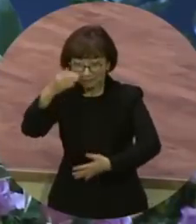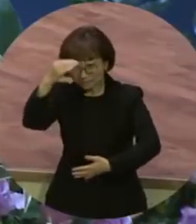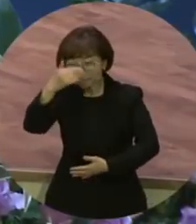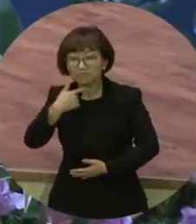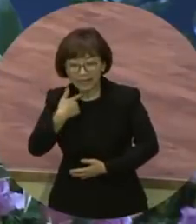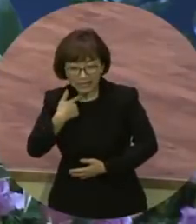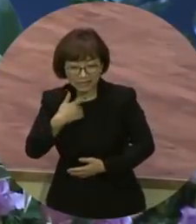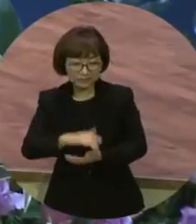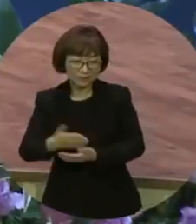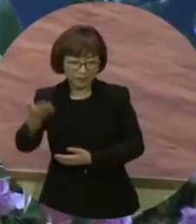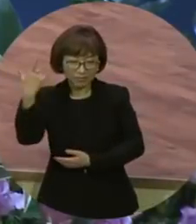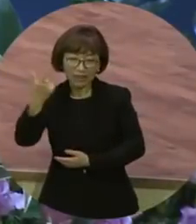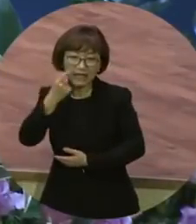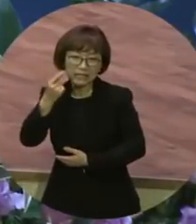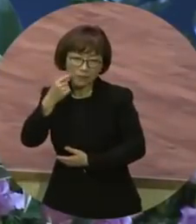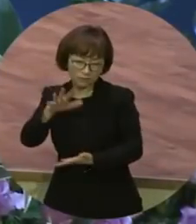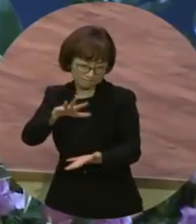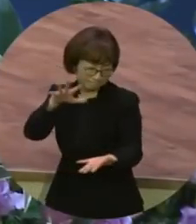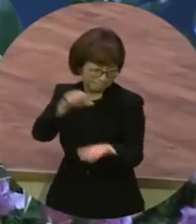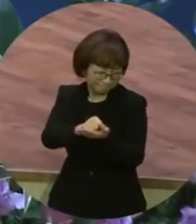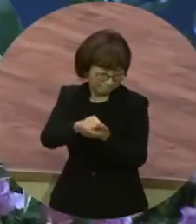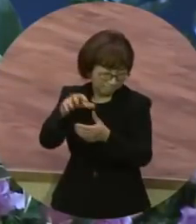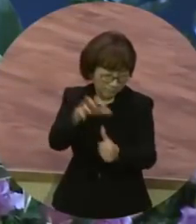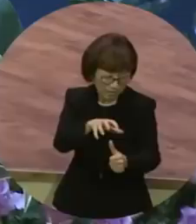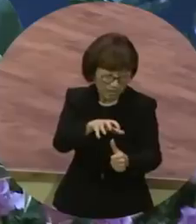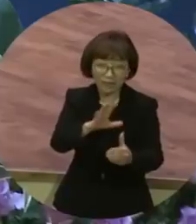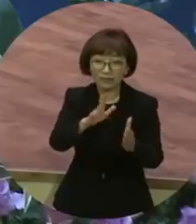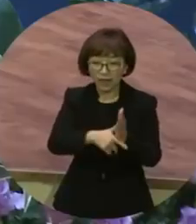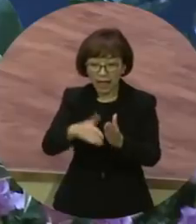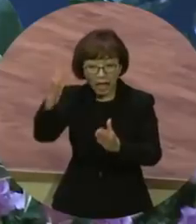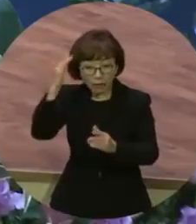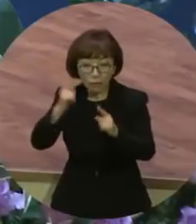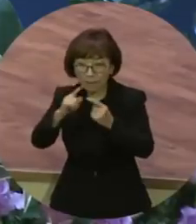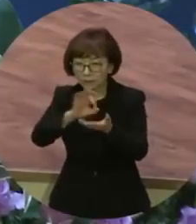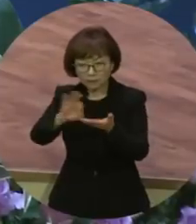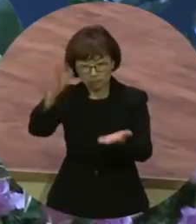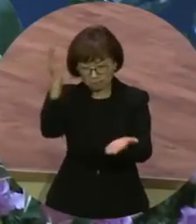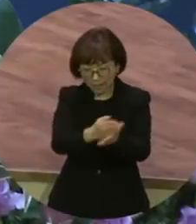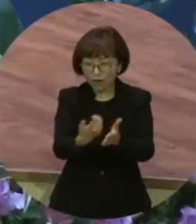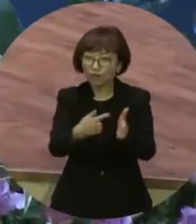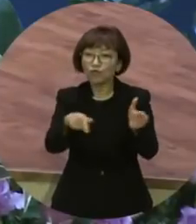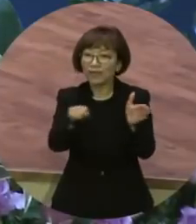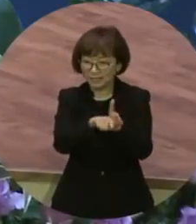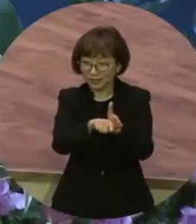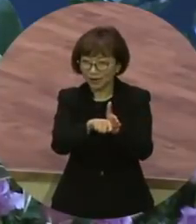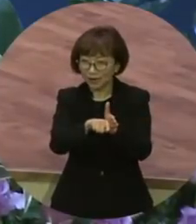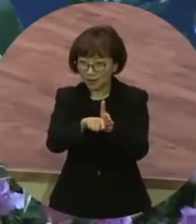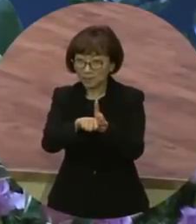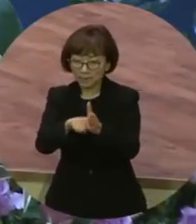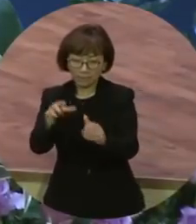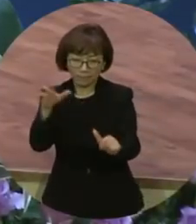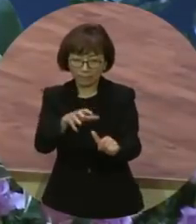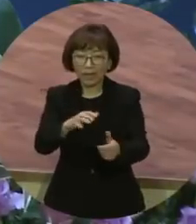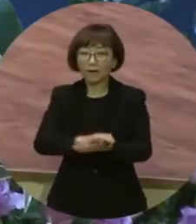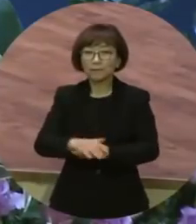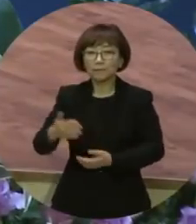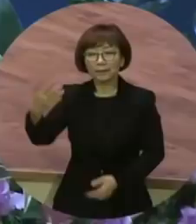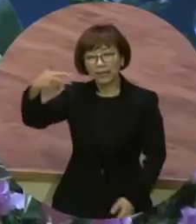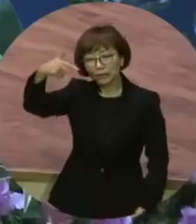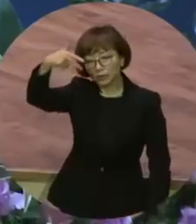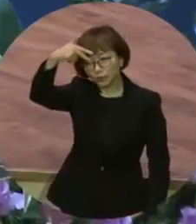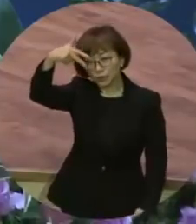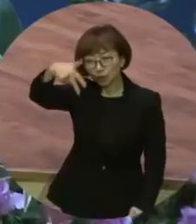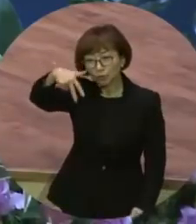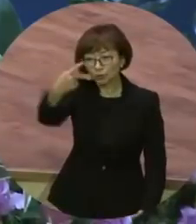한글을 못쓰게 하기 위해서 탄압했던 그 내용. 실제 사건을 바탕으로 한 영화입니다. 당시 조선어학회